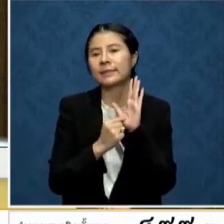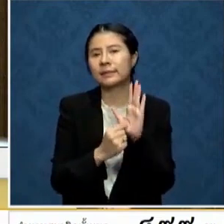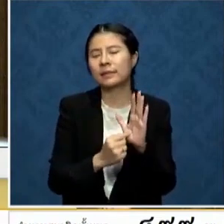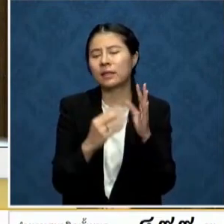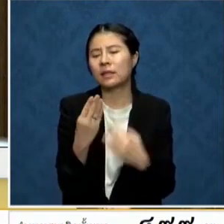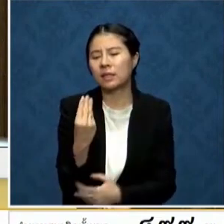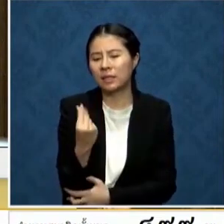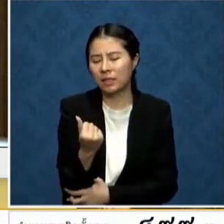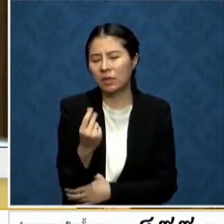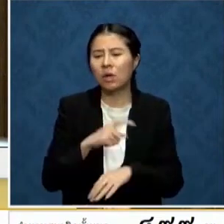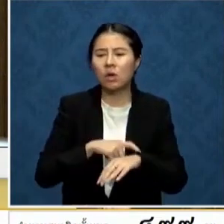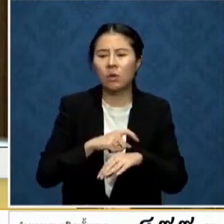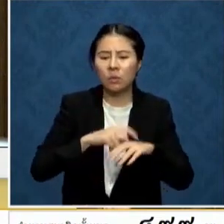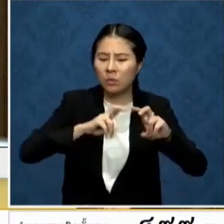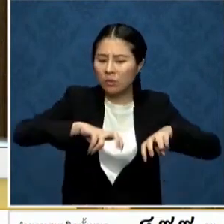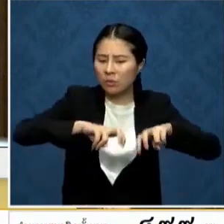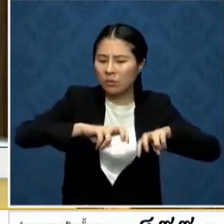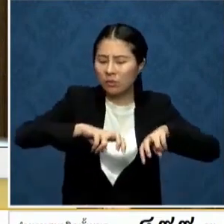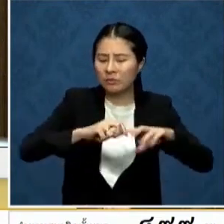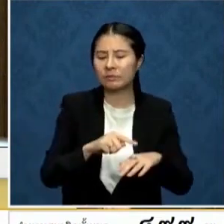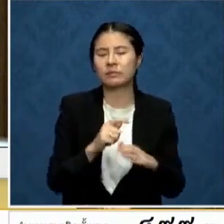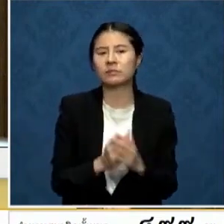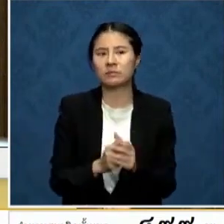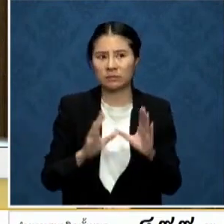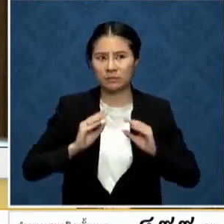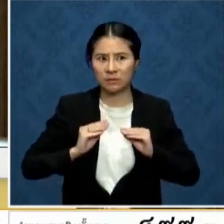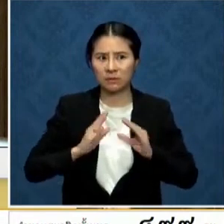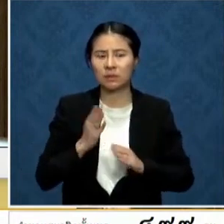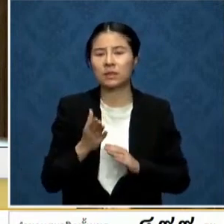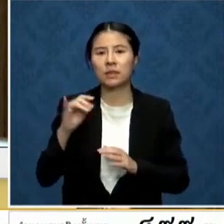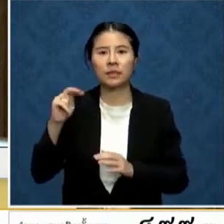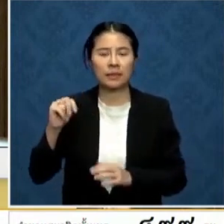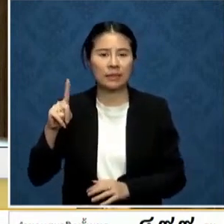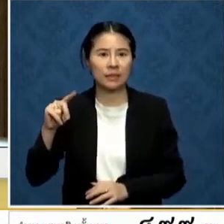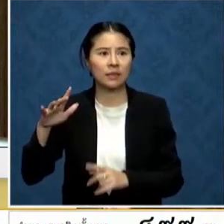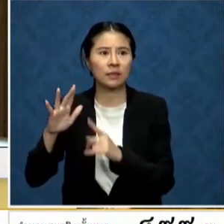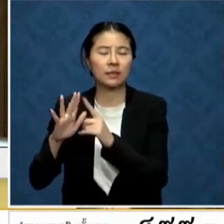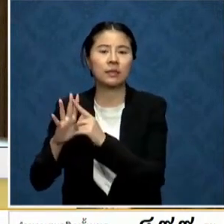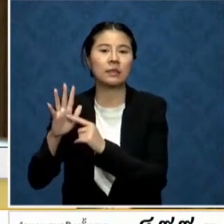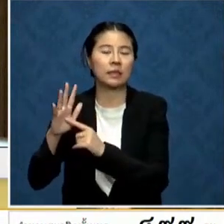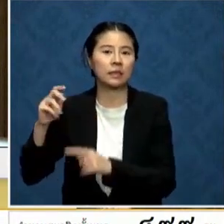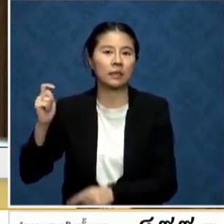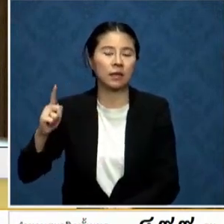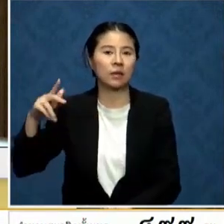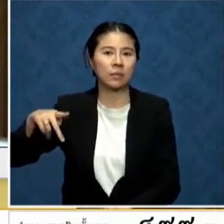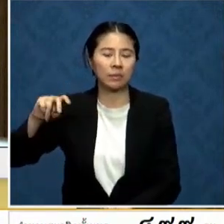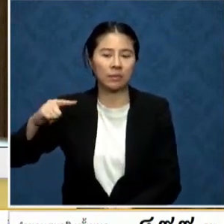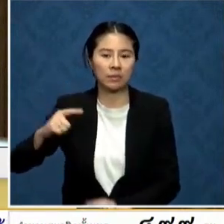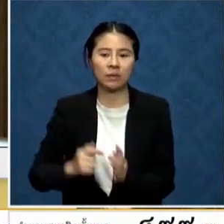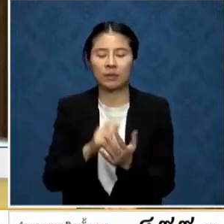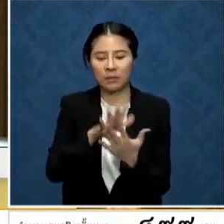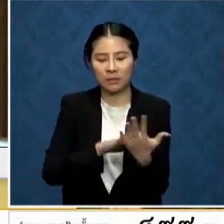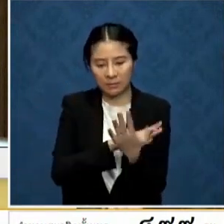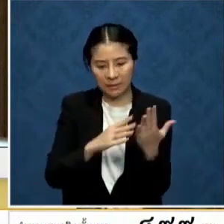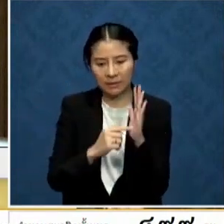ไปท่านยังไม่มีเวลาศึกษารายละเอียดทั้งหมดเนี่ยผมก็เห็นด้วยกับข้อเสนอของท่านณัฐพงษ์เมื่อสักครู่ว่าอาจจะเป็นทางออกได้ก็คือการส่งร่างแก้ไขข้อบังคับ